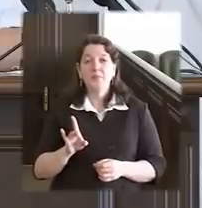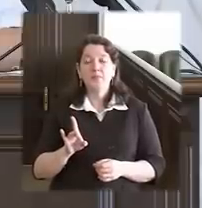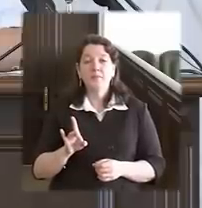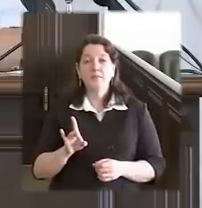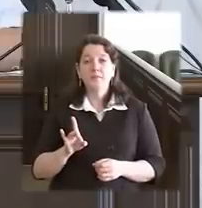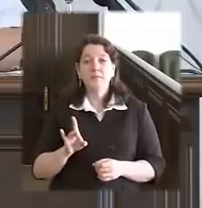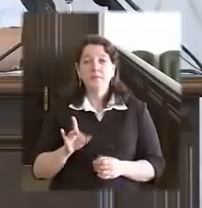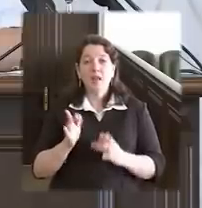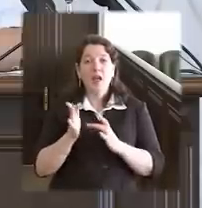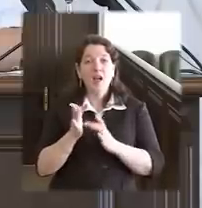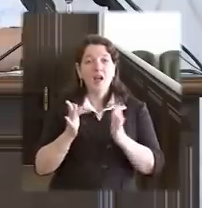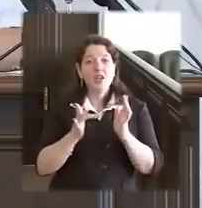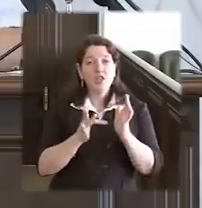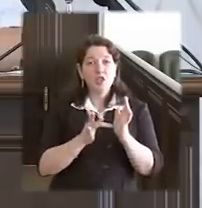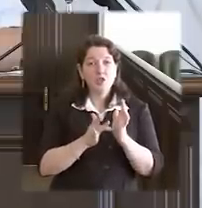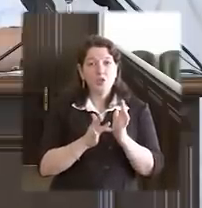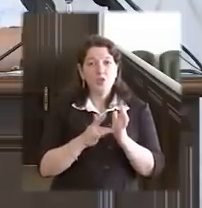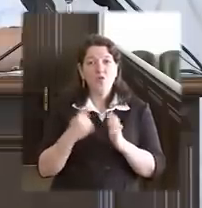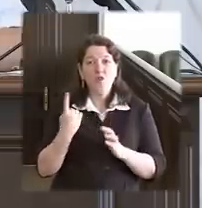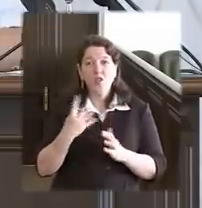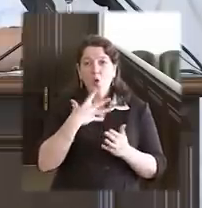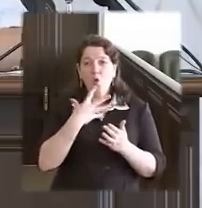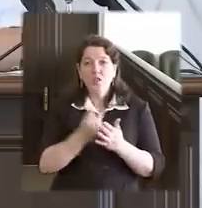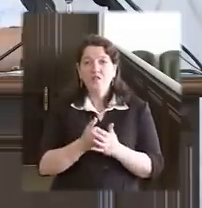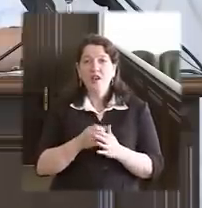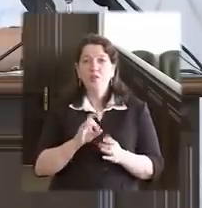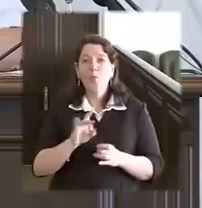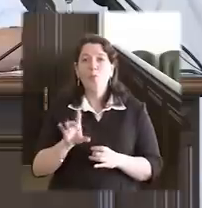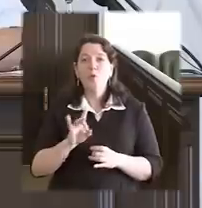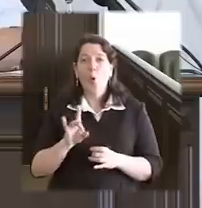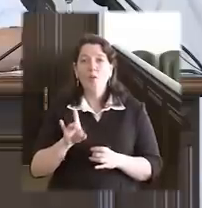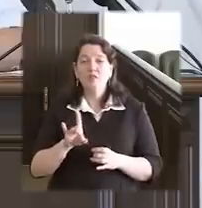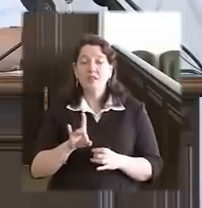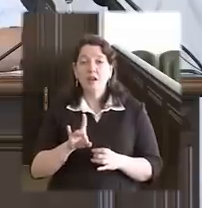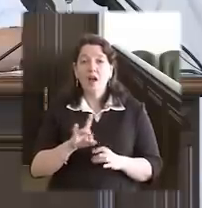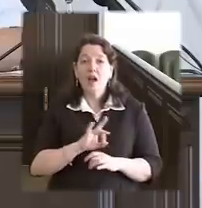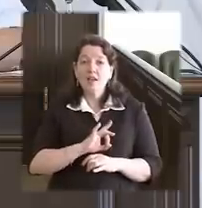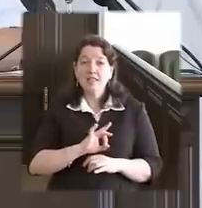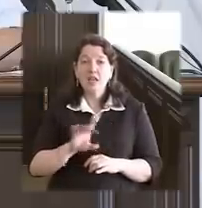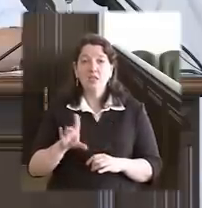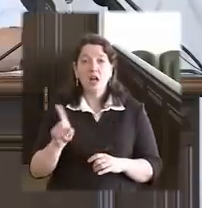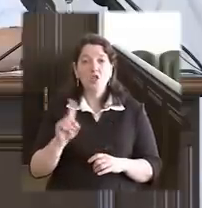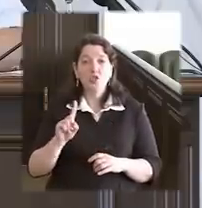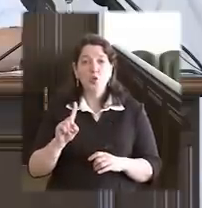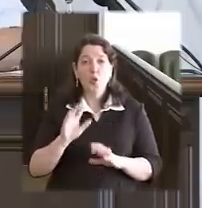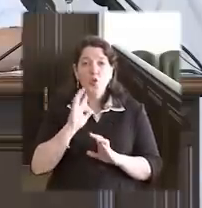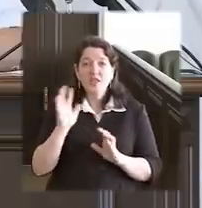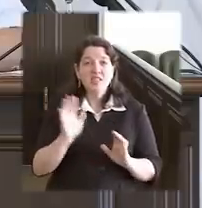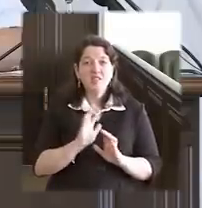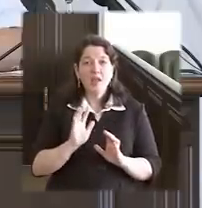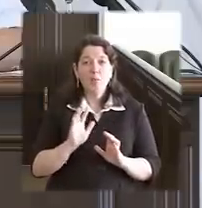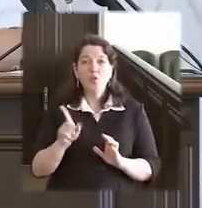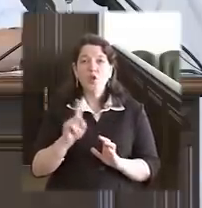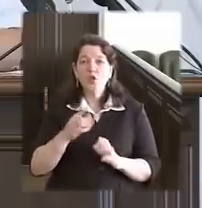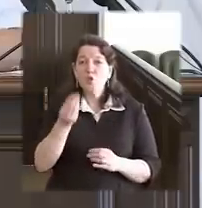сказать. Как-то Христос в одной из своих проповедей сказал, не заботьтесь о том, что есть,